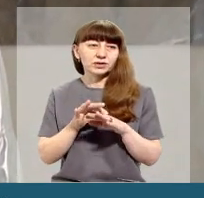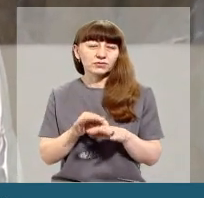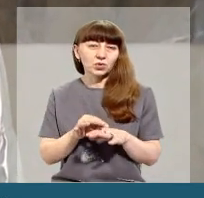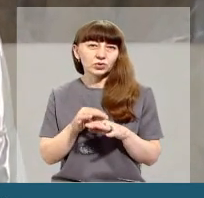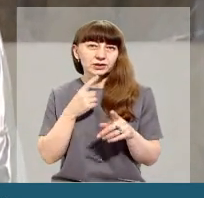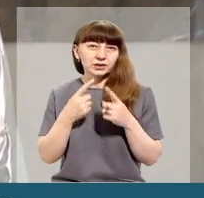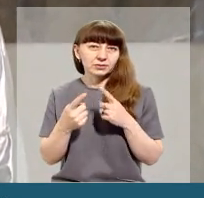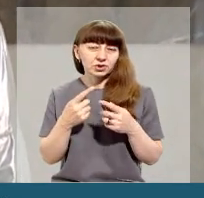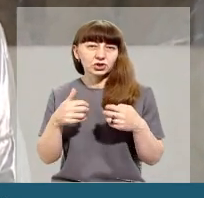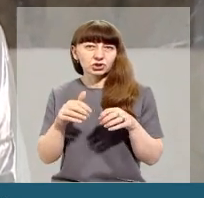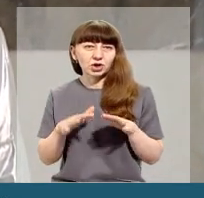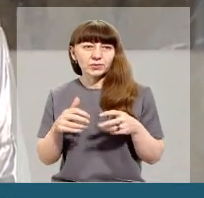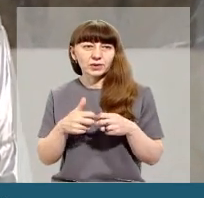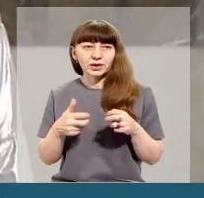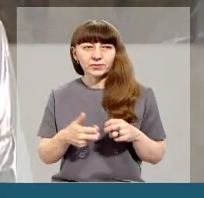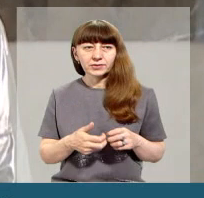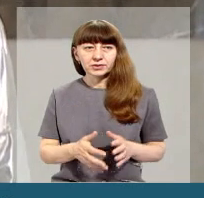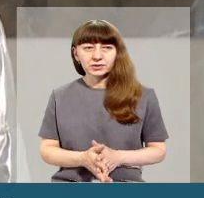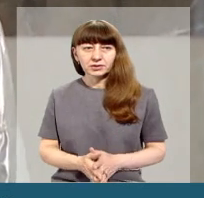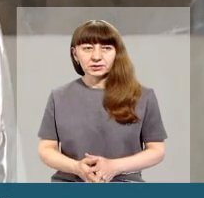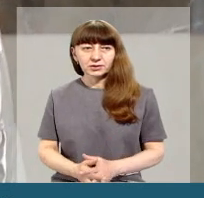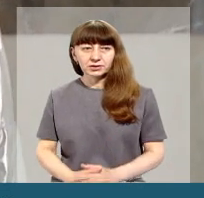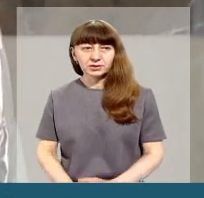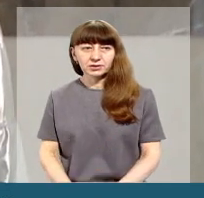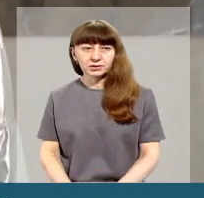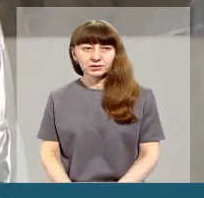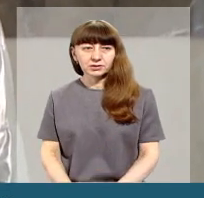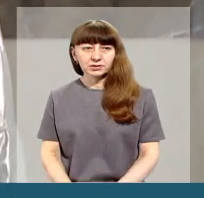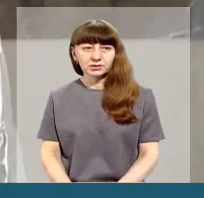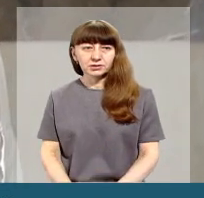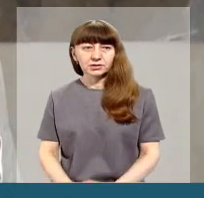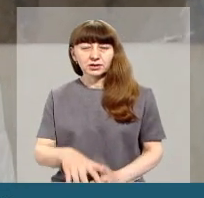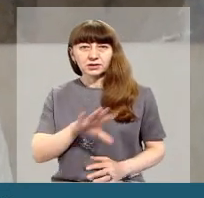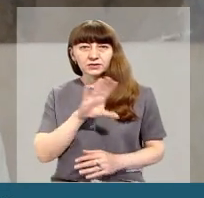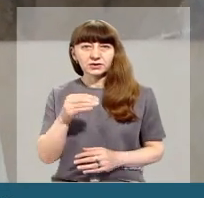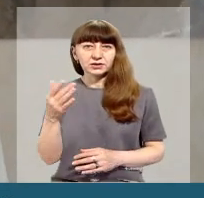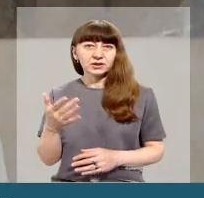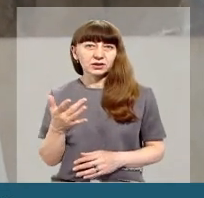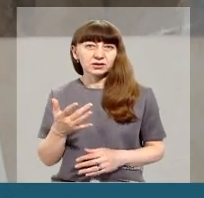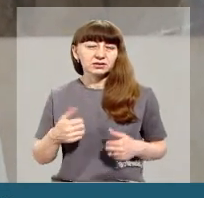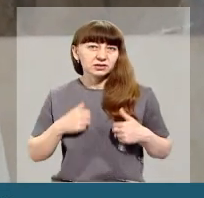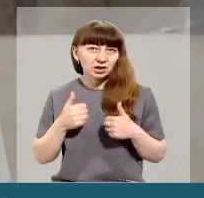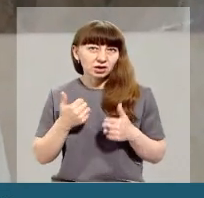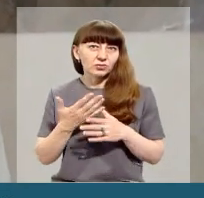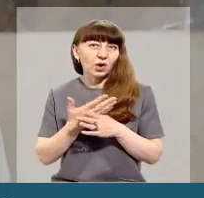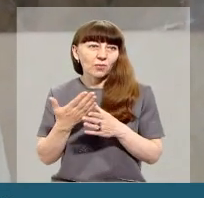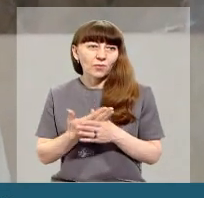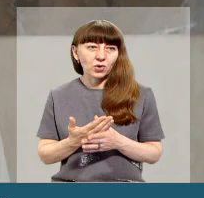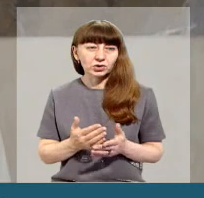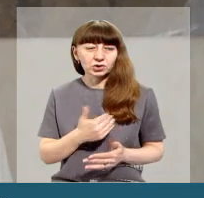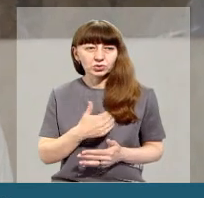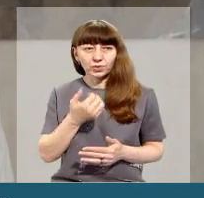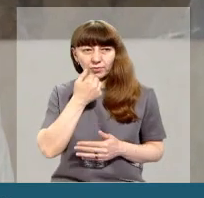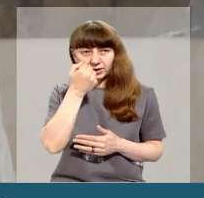разговаривают, да, решают проблемы, никто не проходит мимо нас. Везде все помогают, все откликаются. Хочу сказать